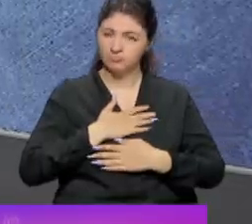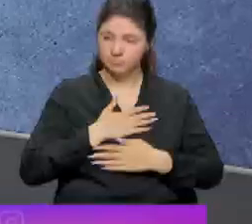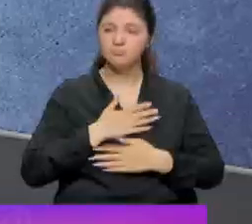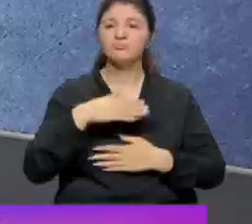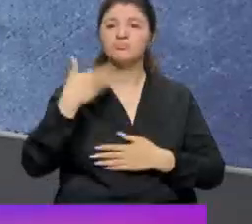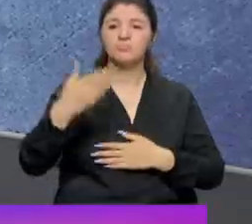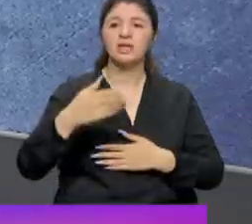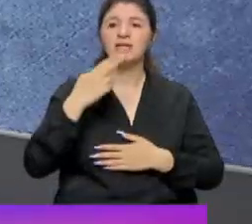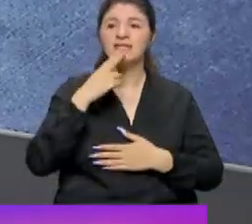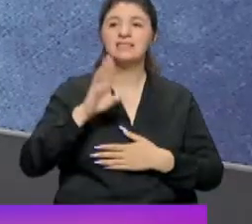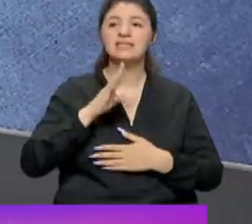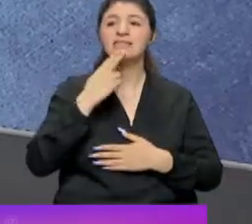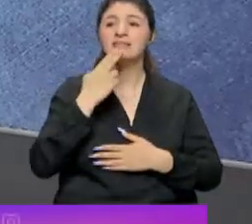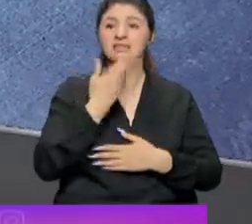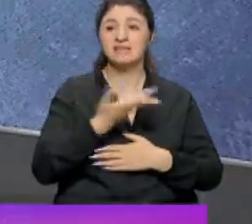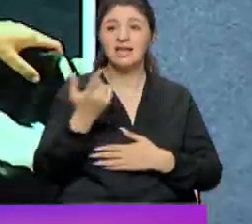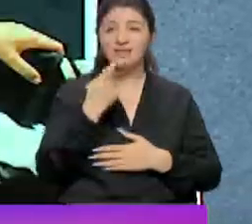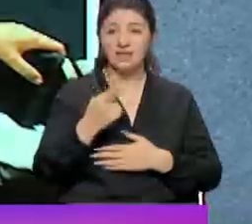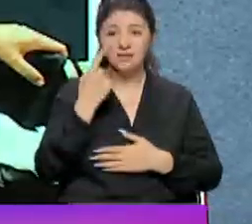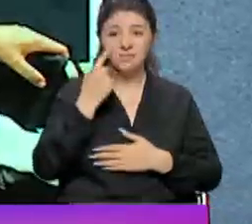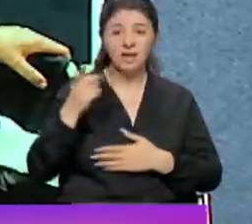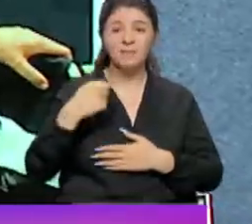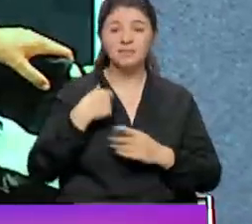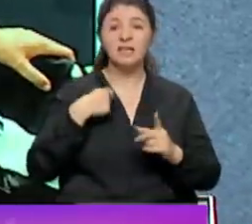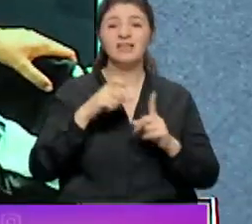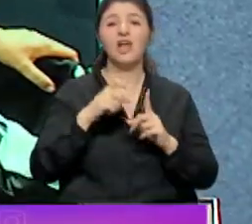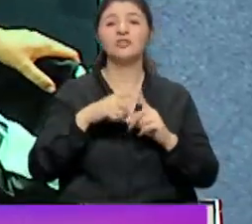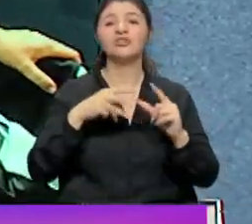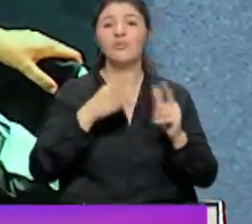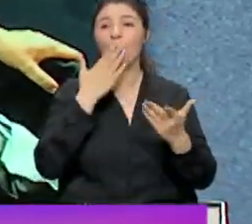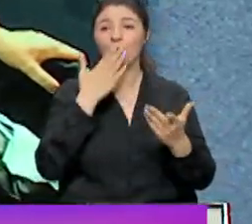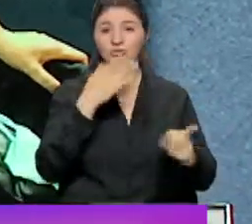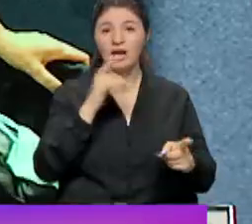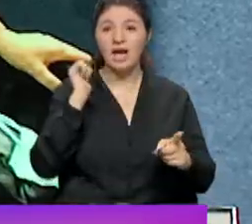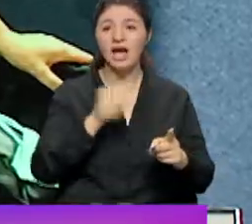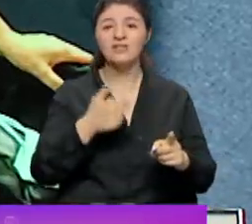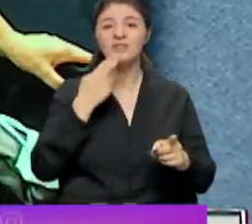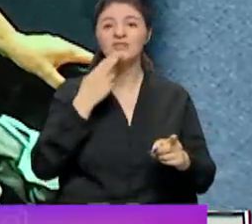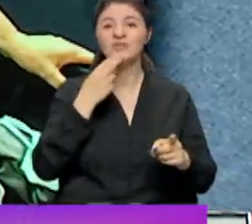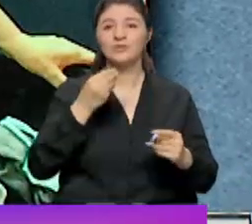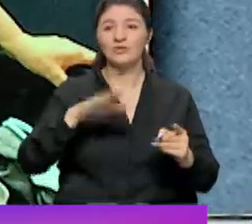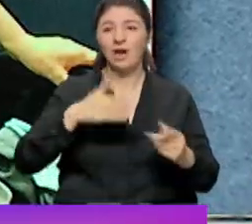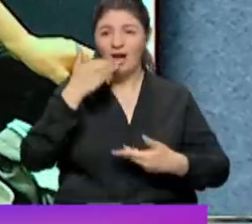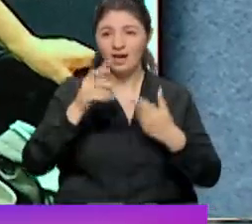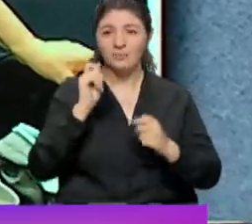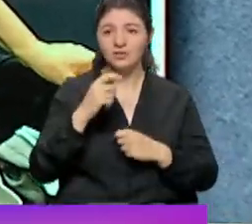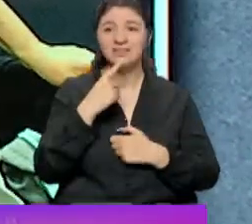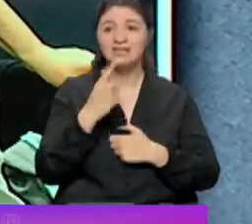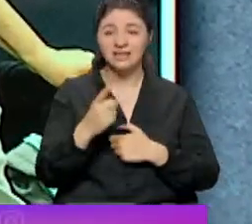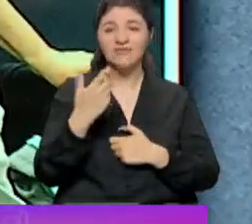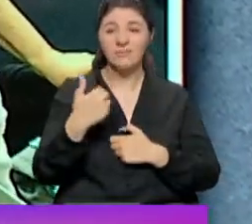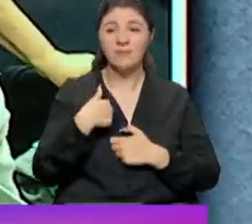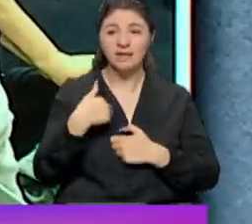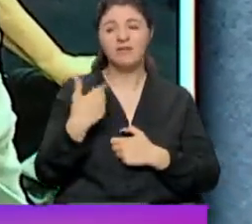ve sonra kızlar dediler ki bakın Biz Darüşşafaka lıyız her gün kız çocuklarından bahsediyorsunuz dediler